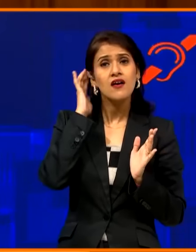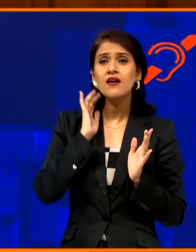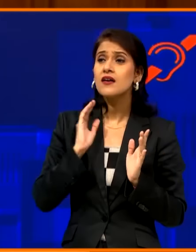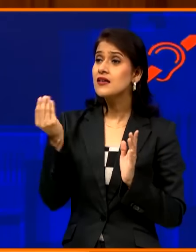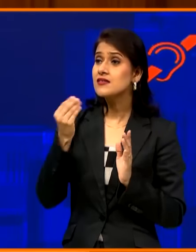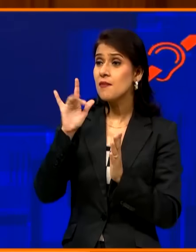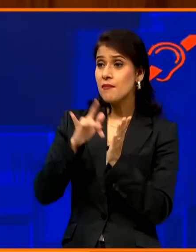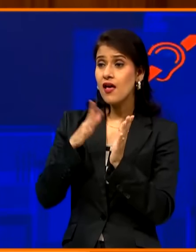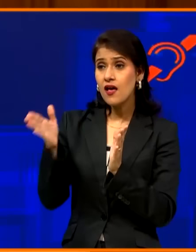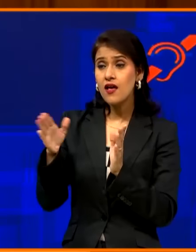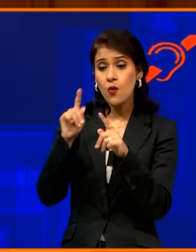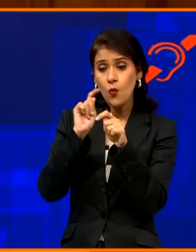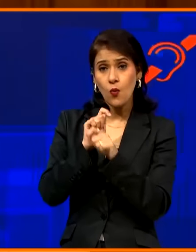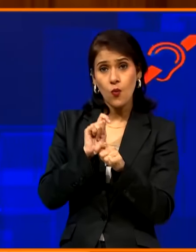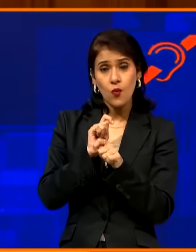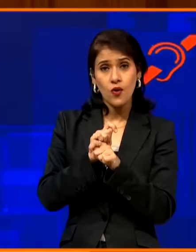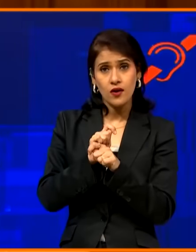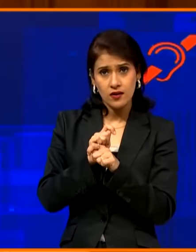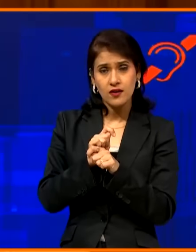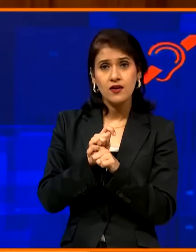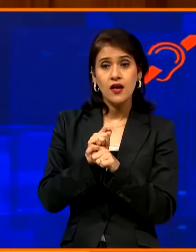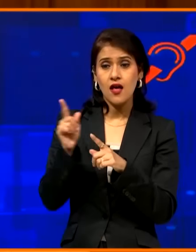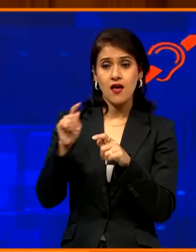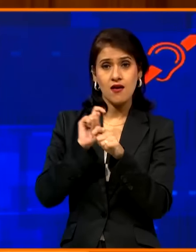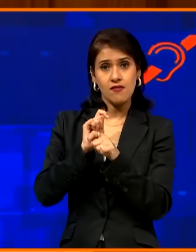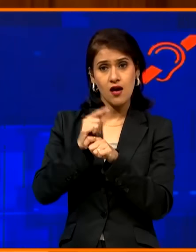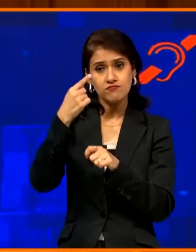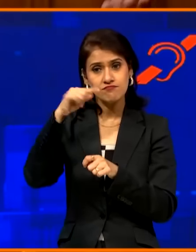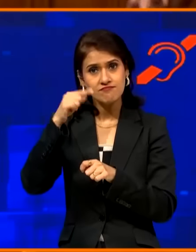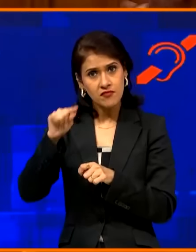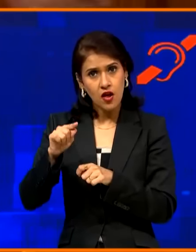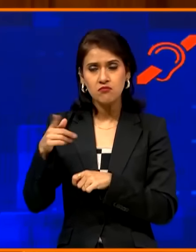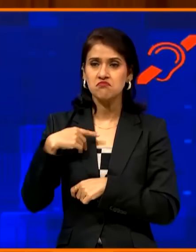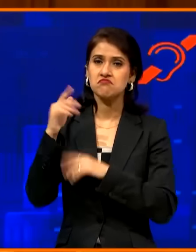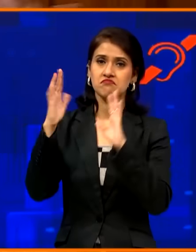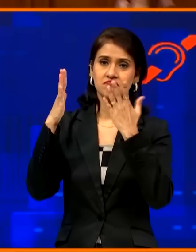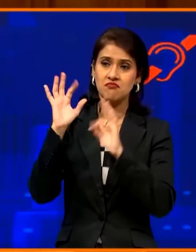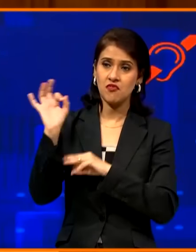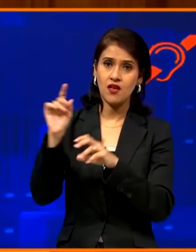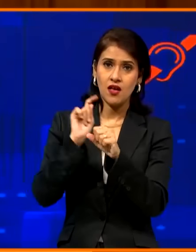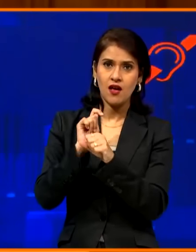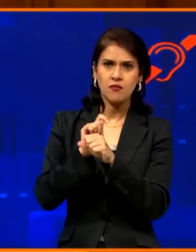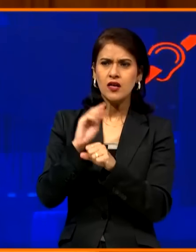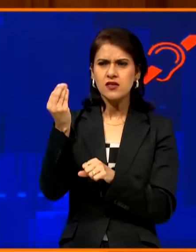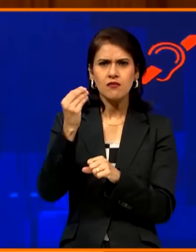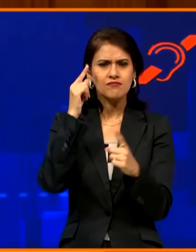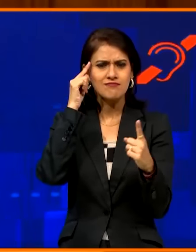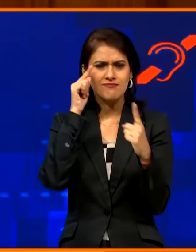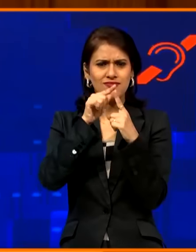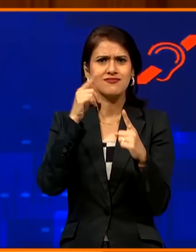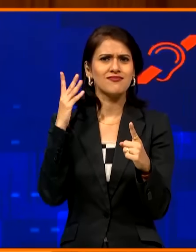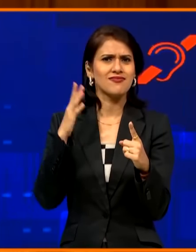ऐसा होगा जहां मुझे उनके बारे में उनके कामों के बारे में कुछ ऐसा भी कहना होगा जिससे मेरा डिसएग्रीमेंट है तो अलग-अलग